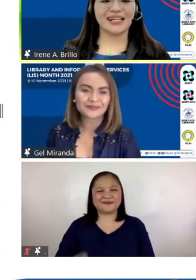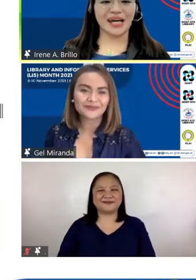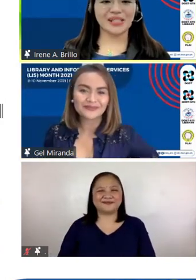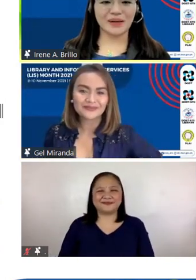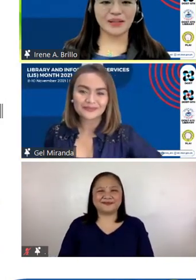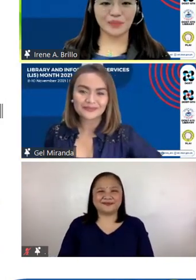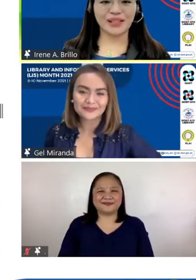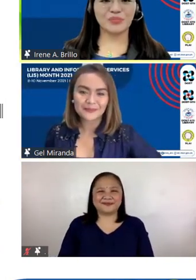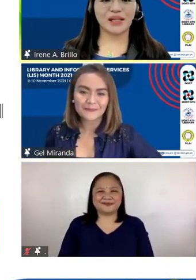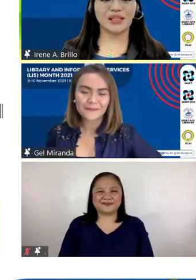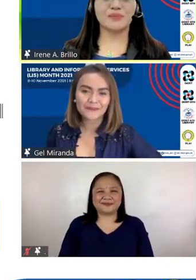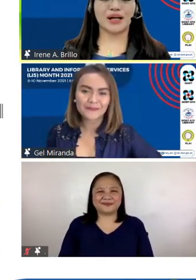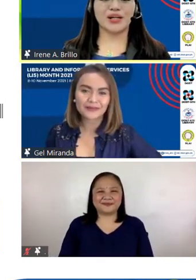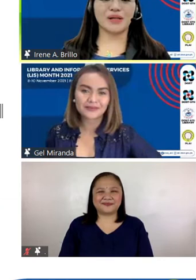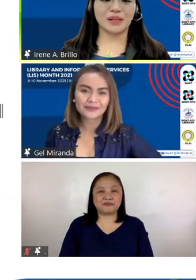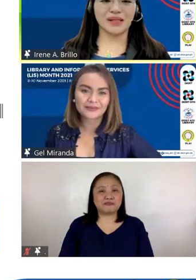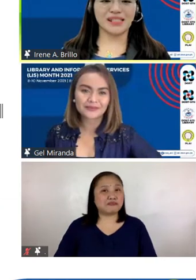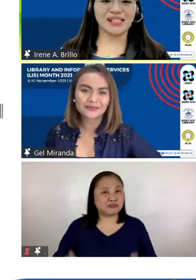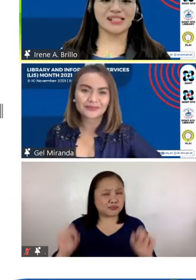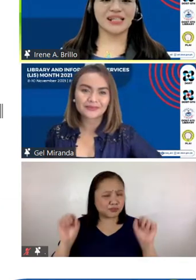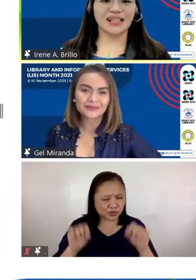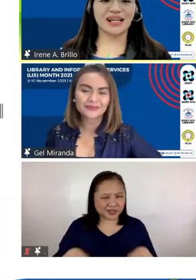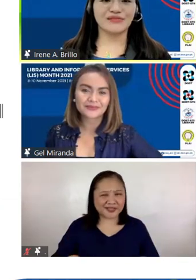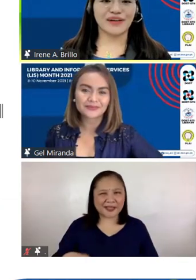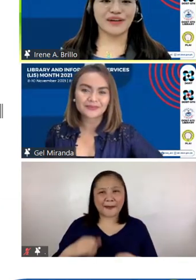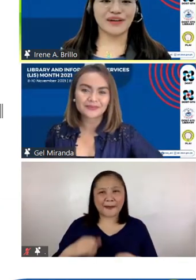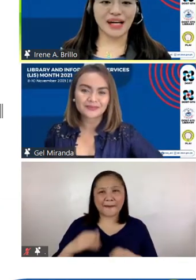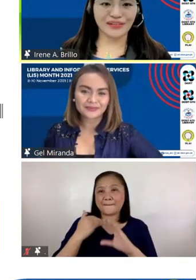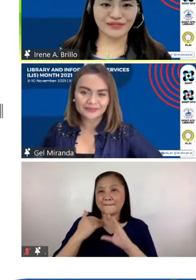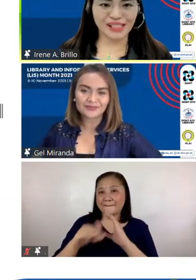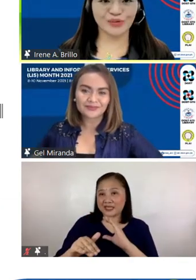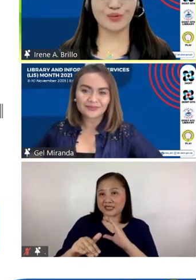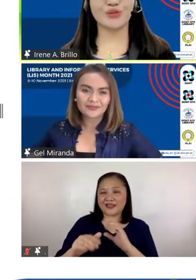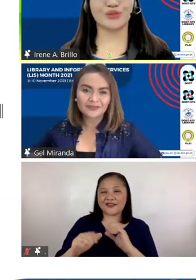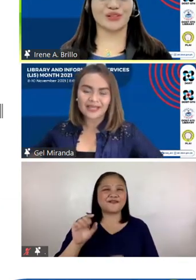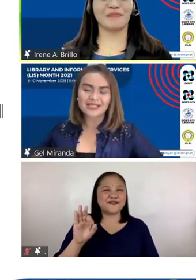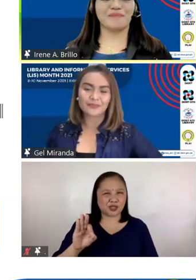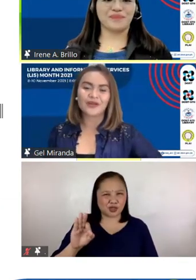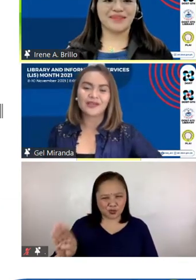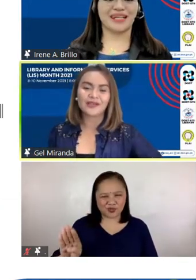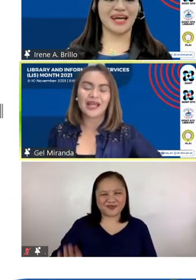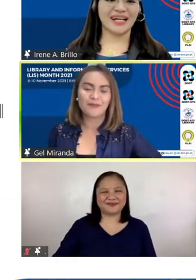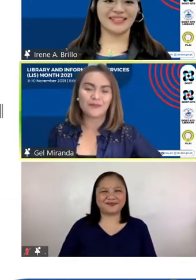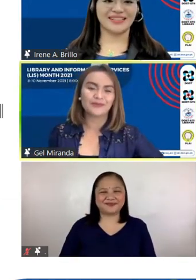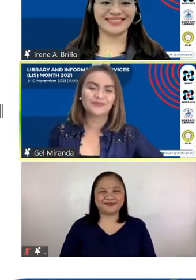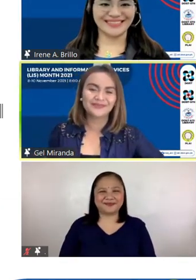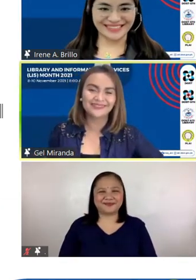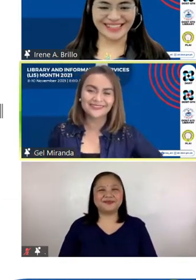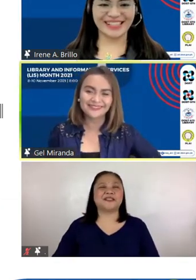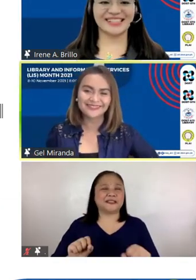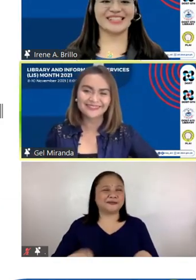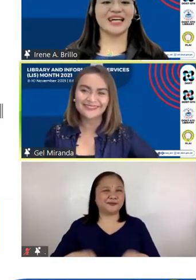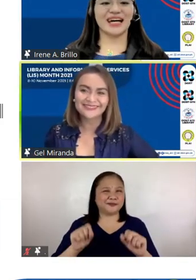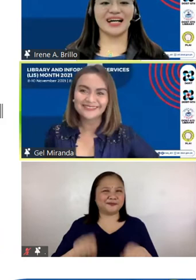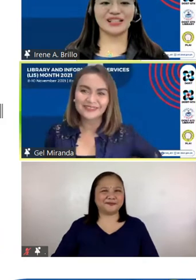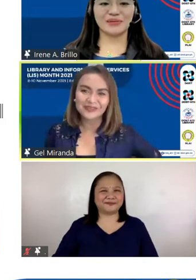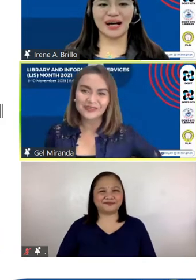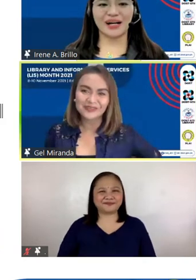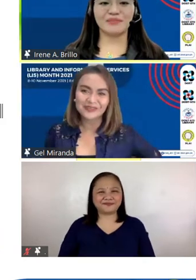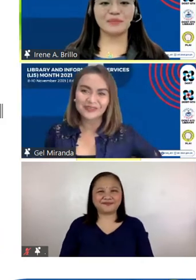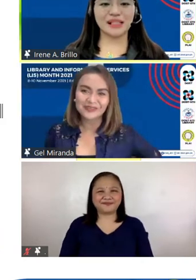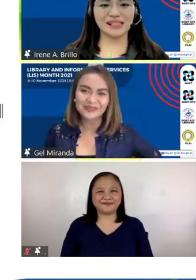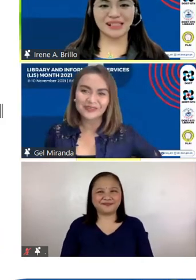Ayan. Yes, but pwedeng-pwede po kayong mag-message sa kanila via Facebook. Oh, yan na lang Ayan. Po. Yes.